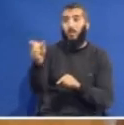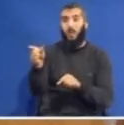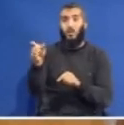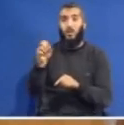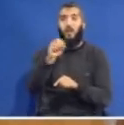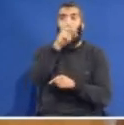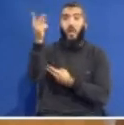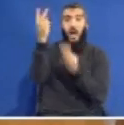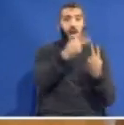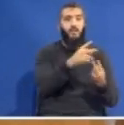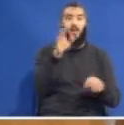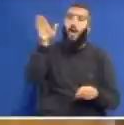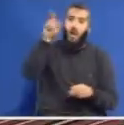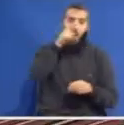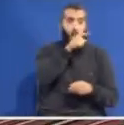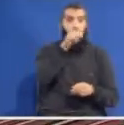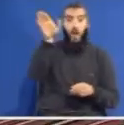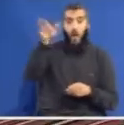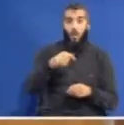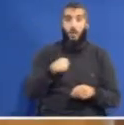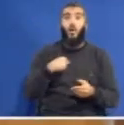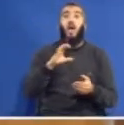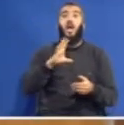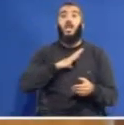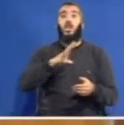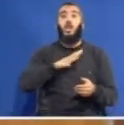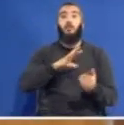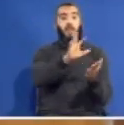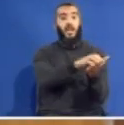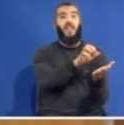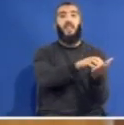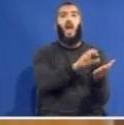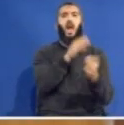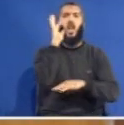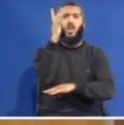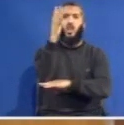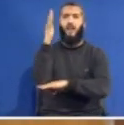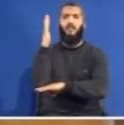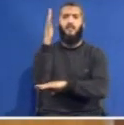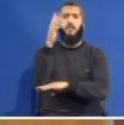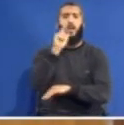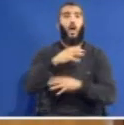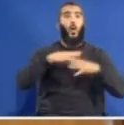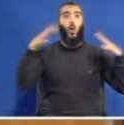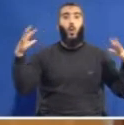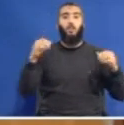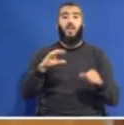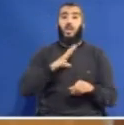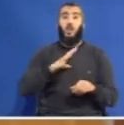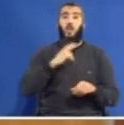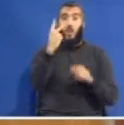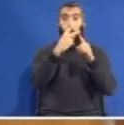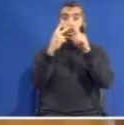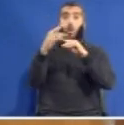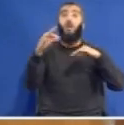ضيعة عندي مزرعتين كبار، يعني من أشهر المزارع في المدينة، ولي زوجتان،